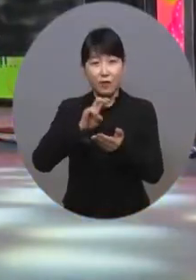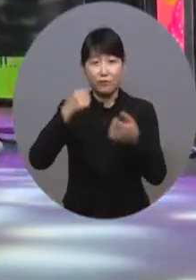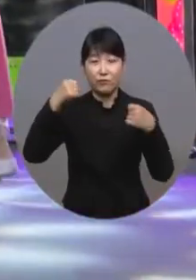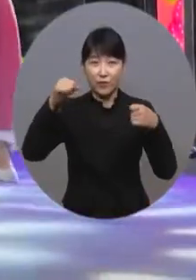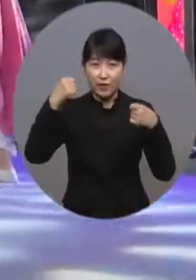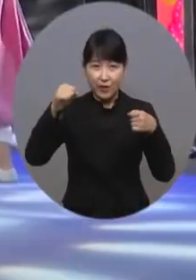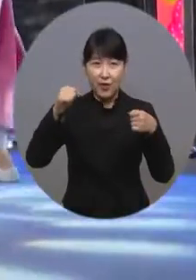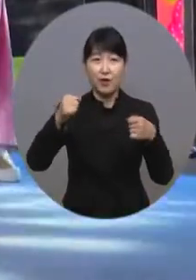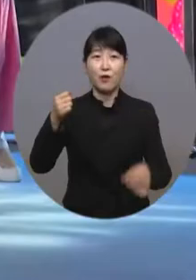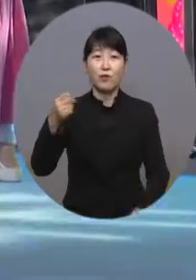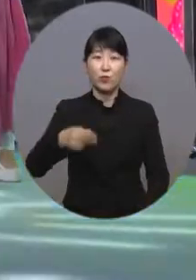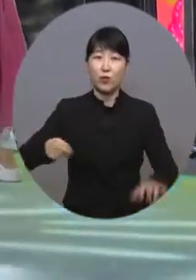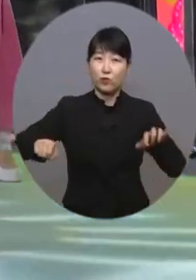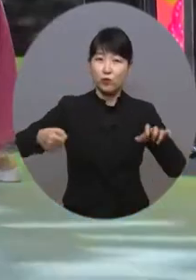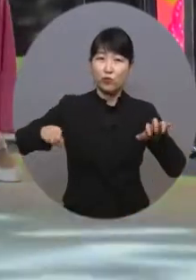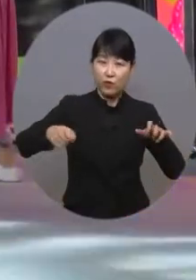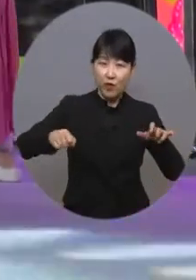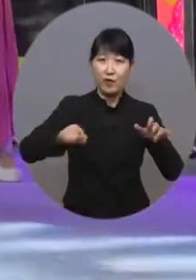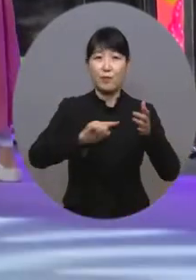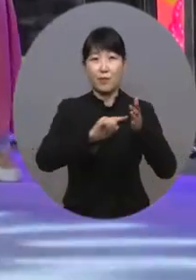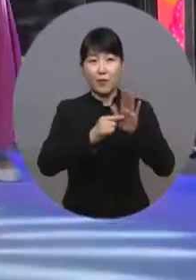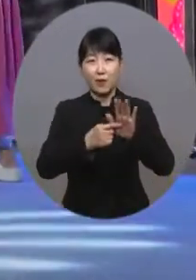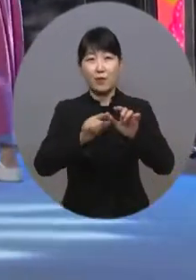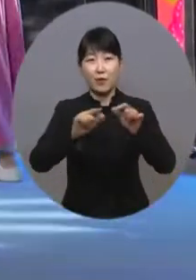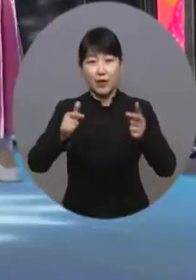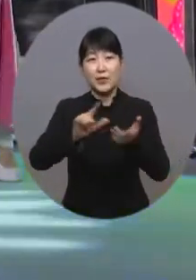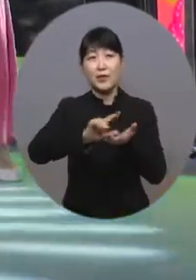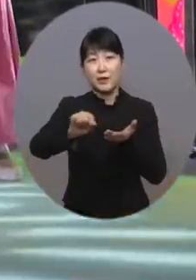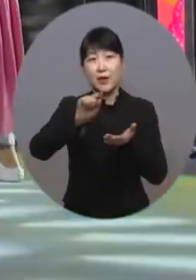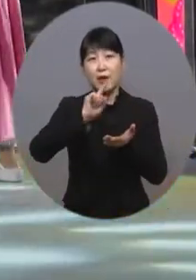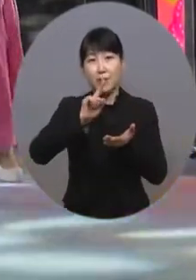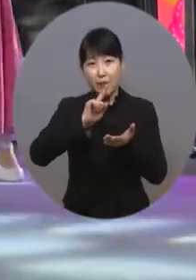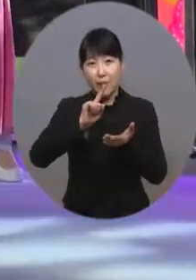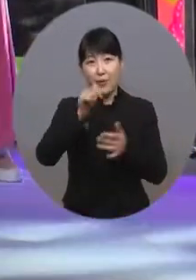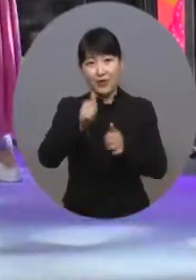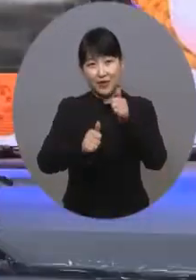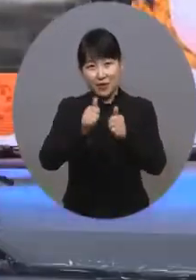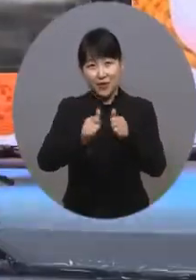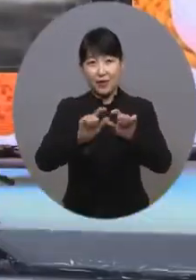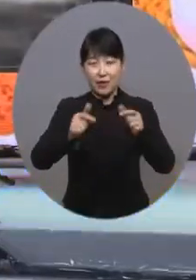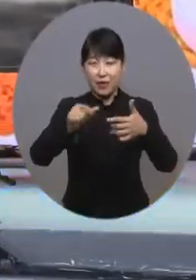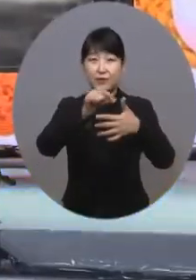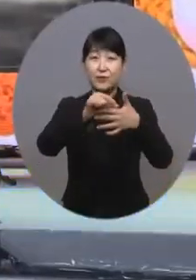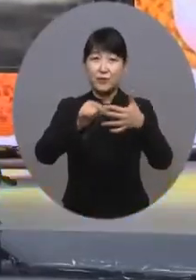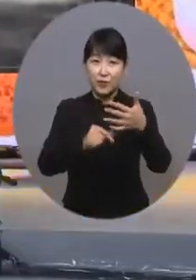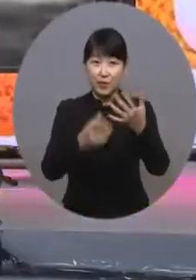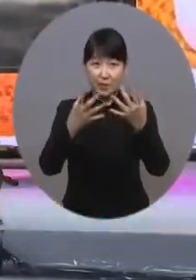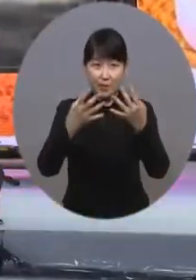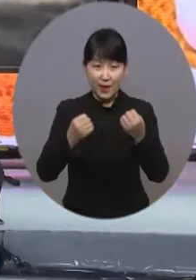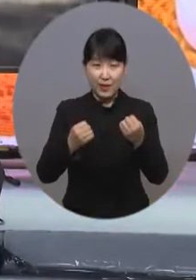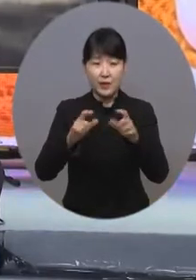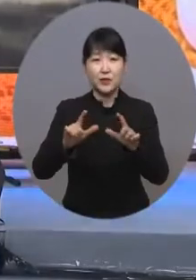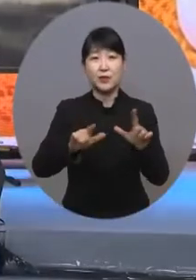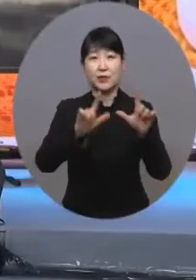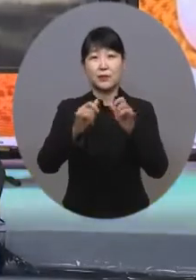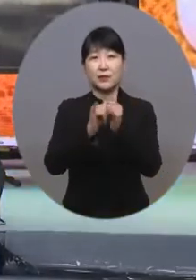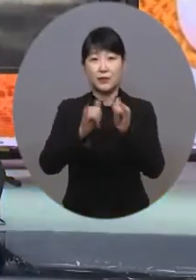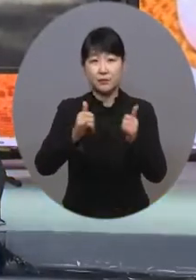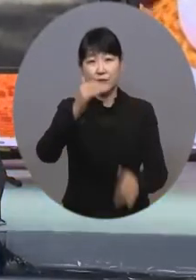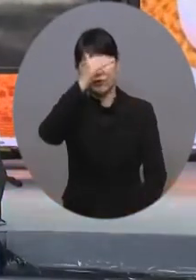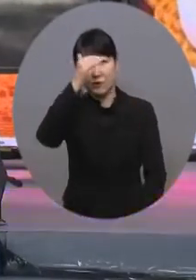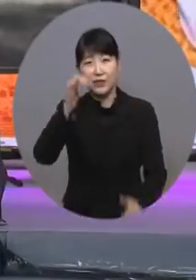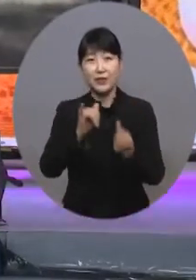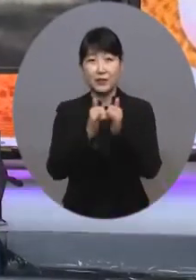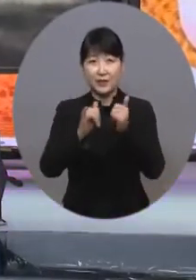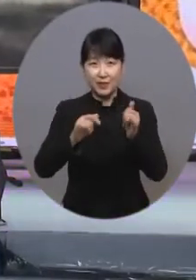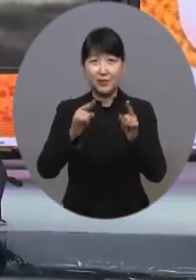도립 국악단의 국악 공연, 전남 사투리 경연대회 등 다양한 프로그램이 지역민과 관광객에게 힐링의